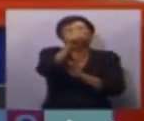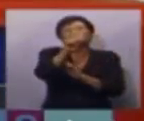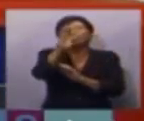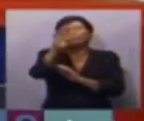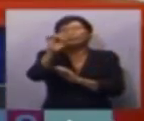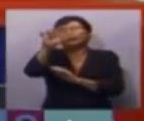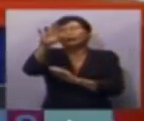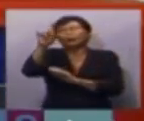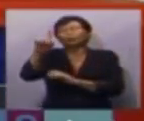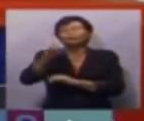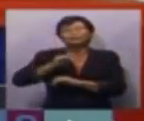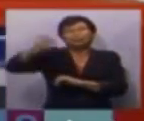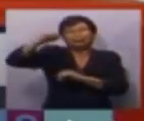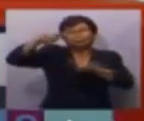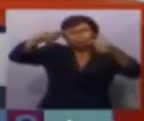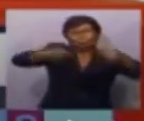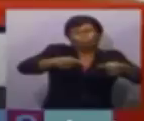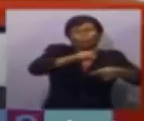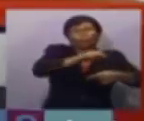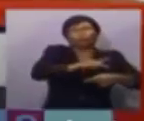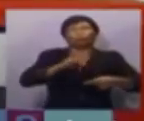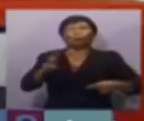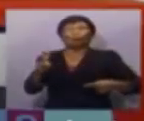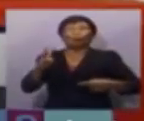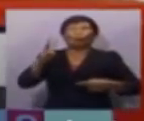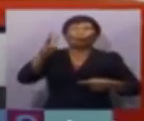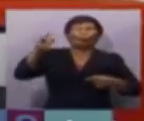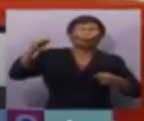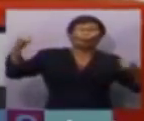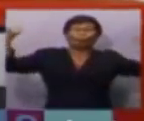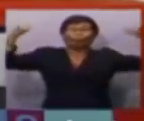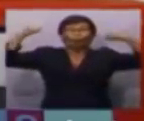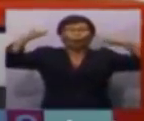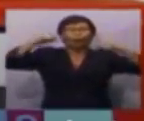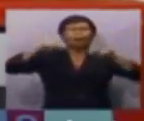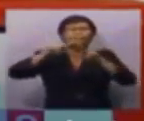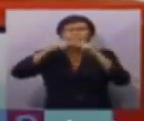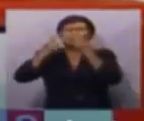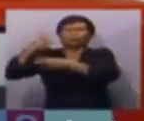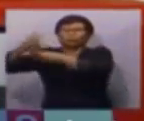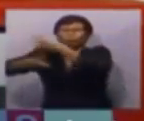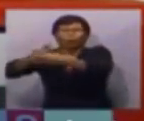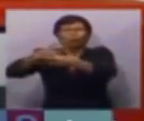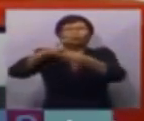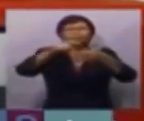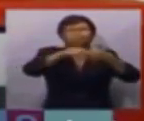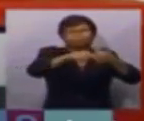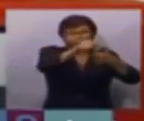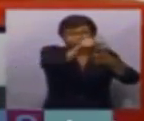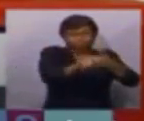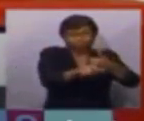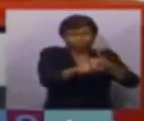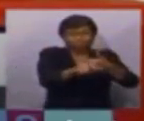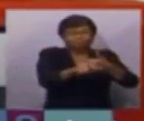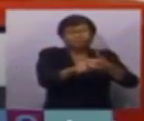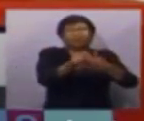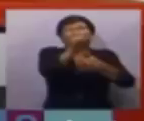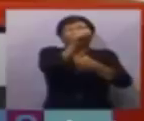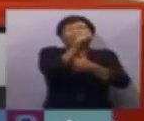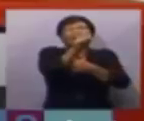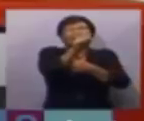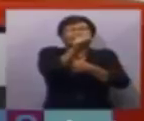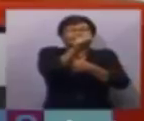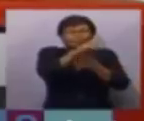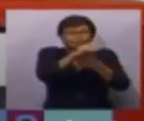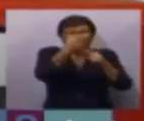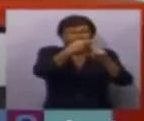Sabah. Beliau bakal ditentang Ketua Wirawati Parti Warisan, Isna Rasiah Munirah Majlis, Awang Laiman